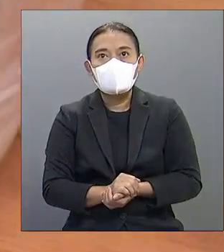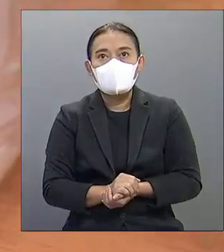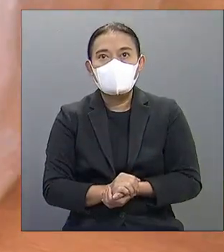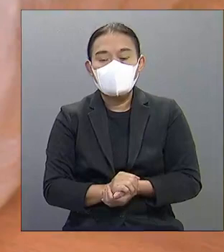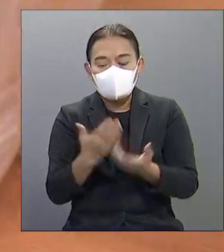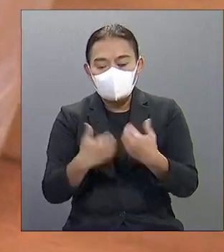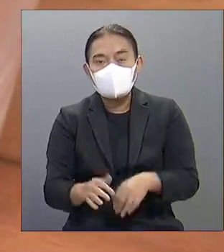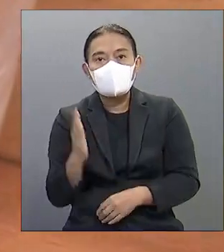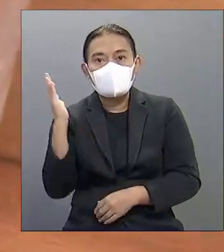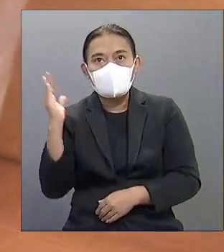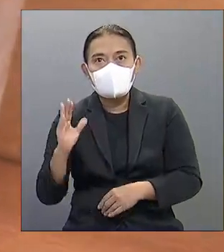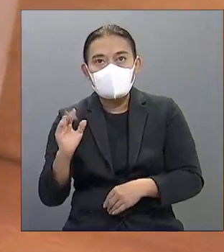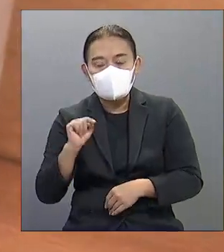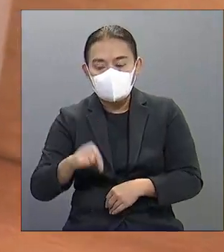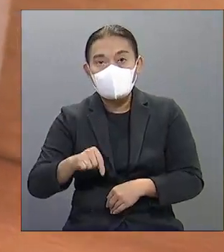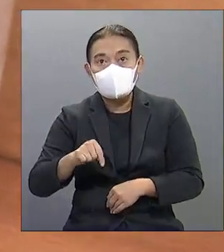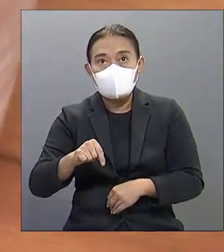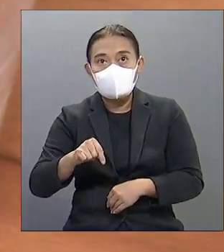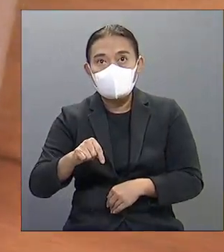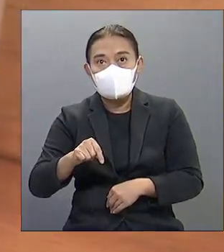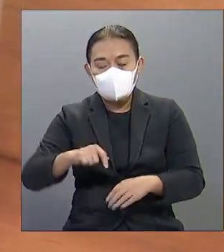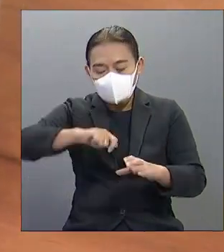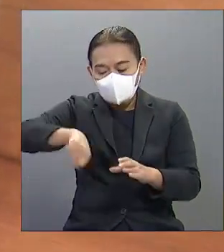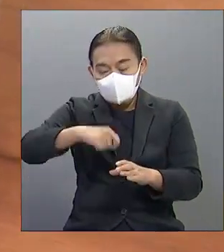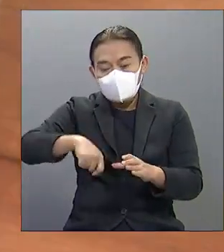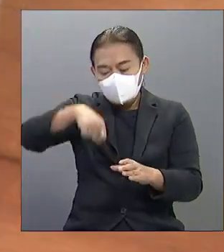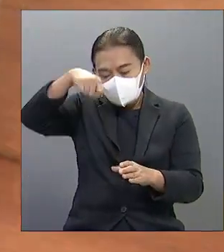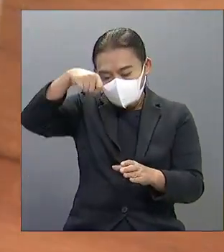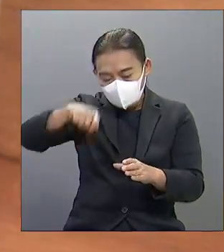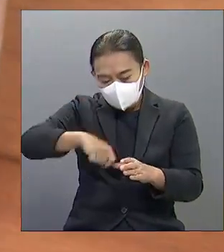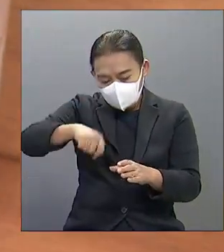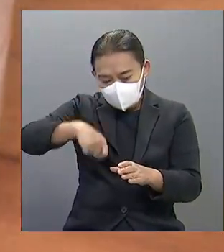ลักษณะความหนืดมันก็จะเป็นแบบนี้ค่ะแบบนี้เลยนะคะ